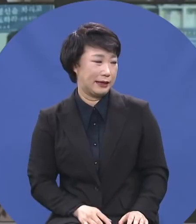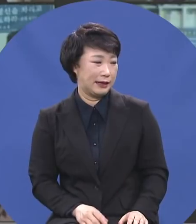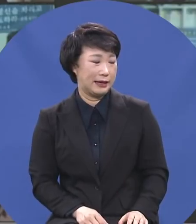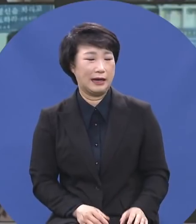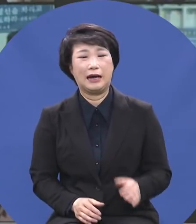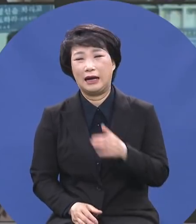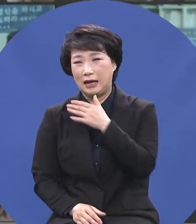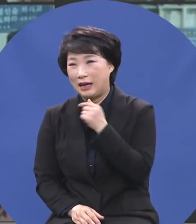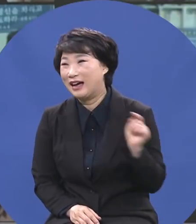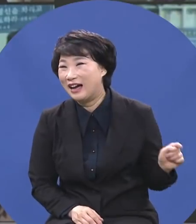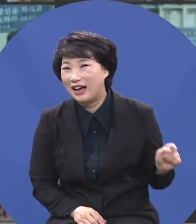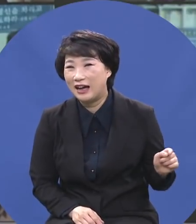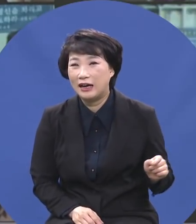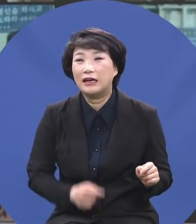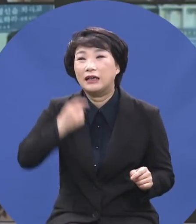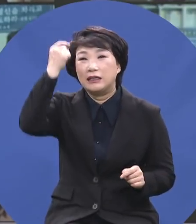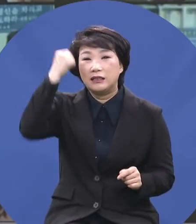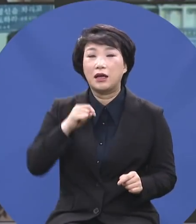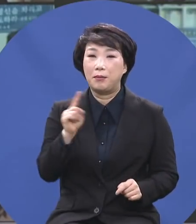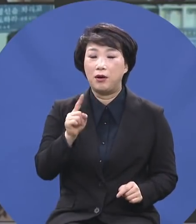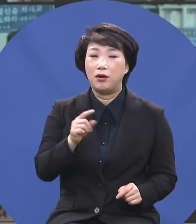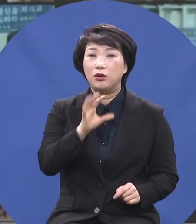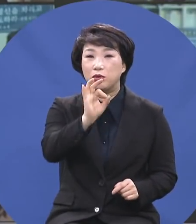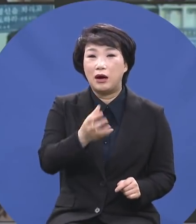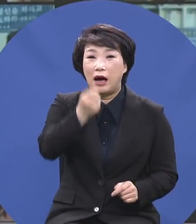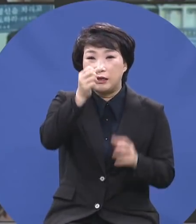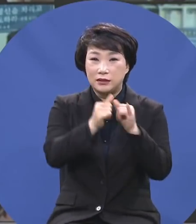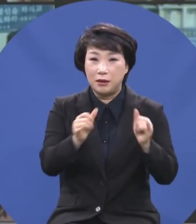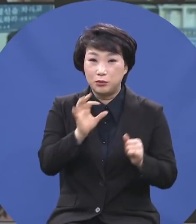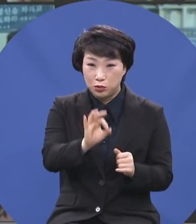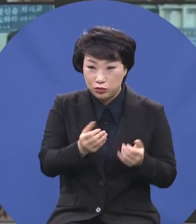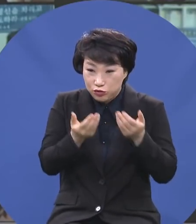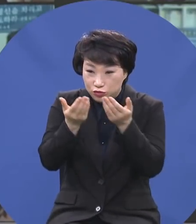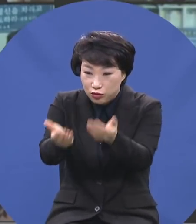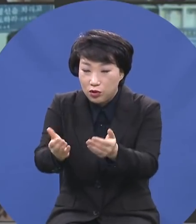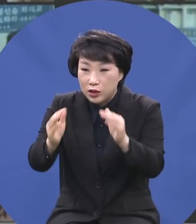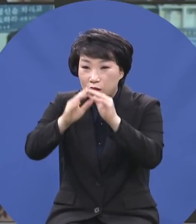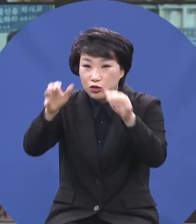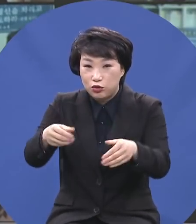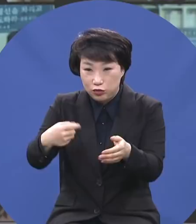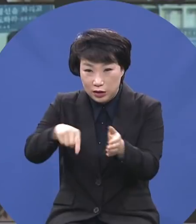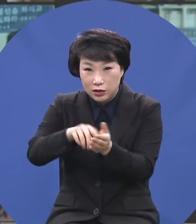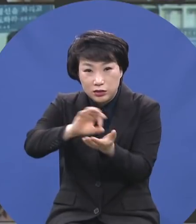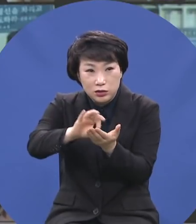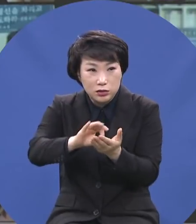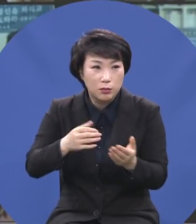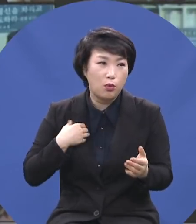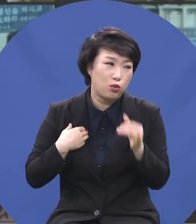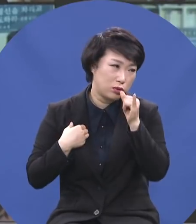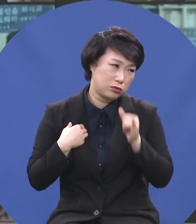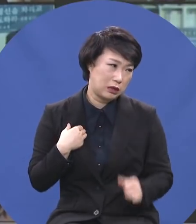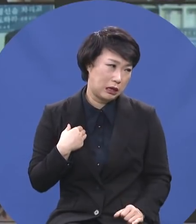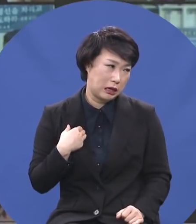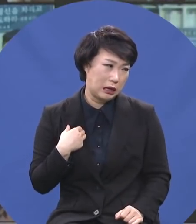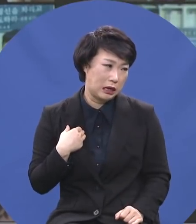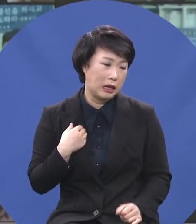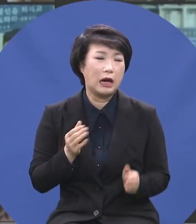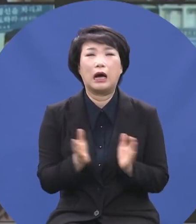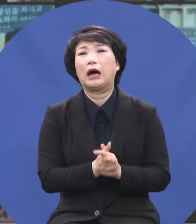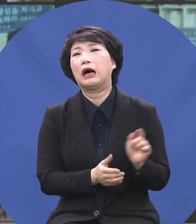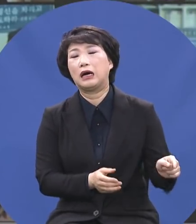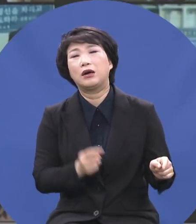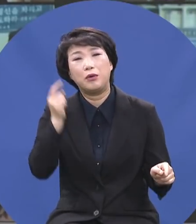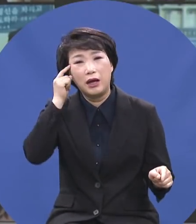돈 가진 사람은 돈을 내놓고 이웃을 위해 쓸 줄 모르는 것은